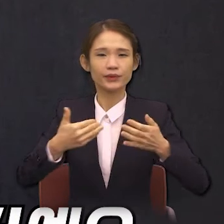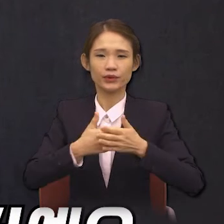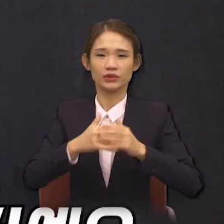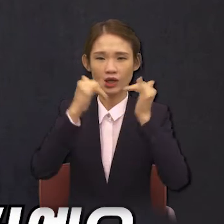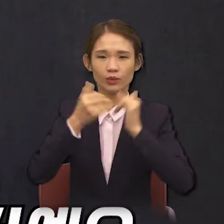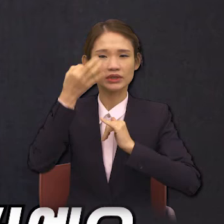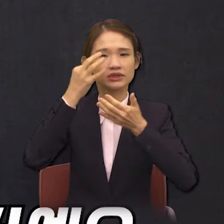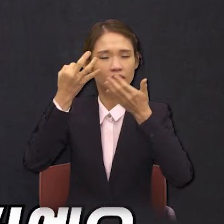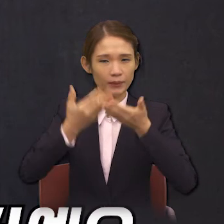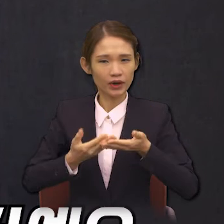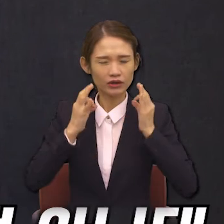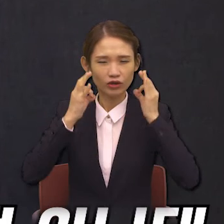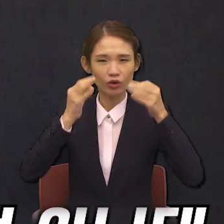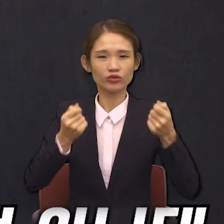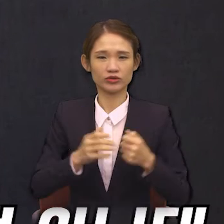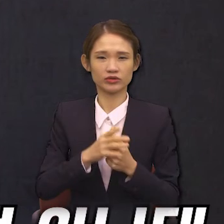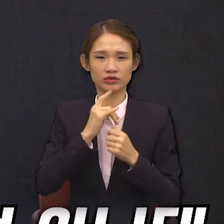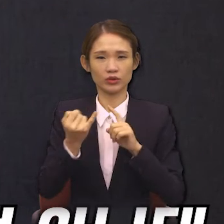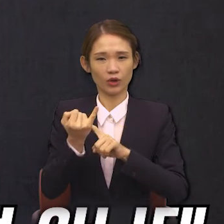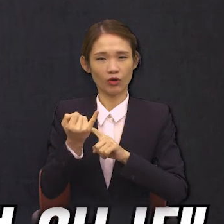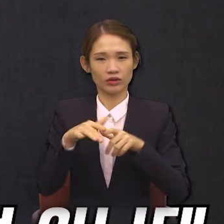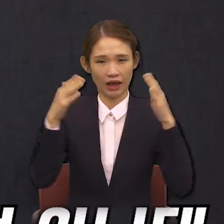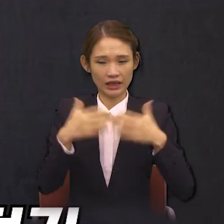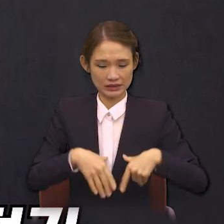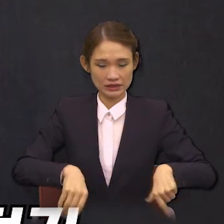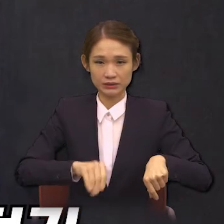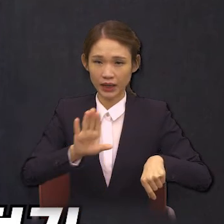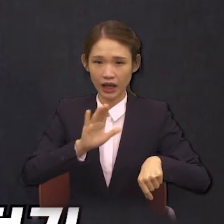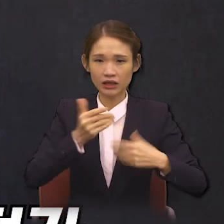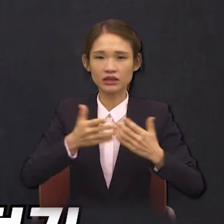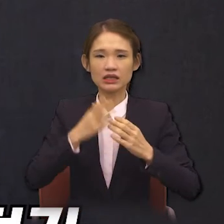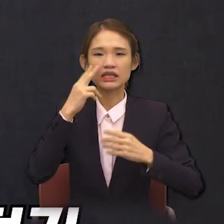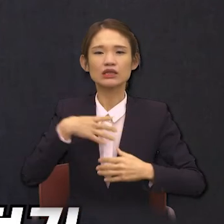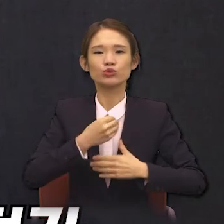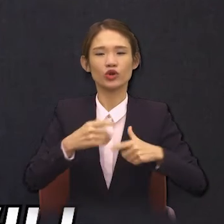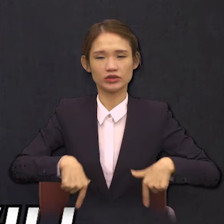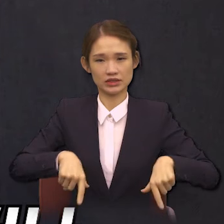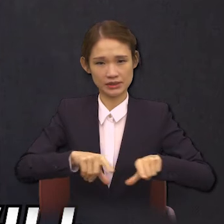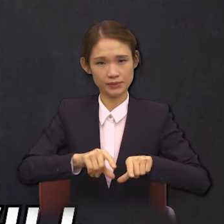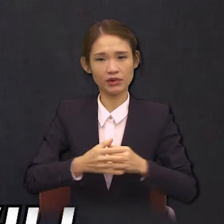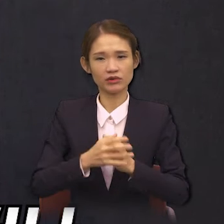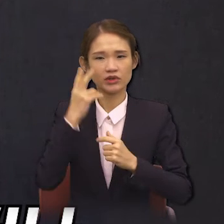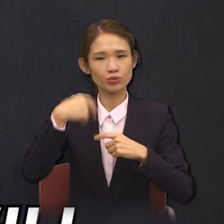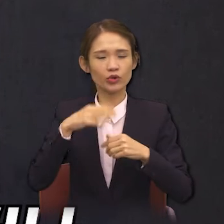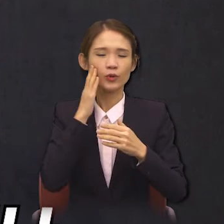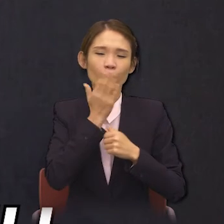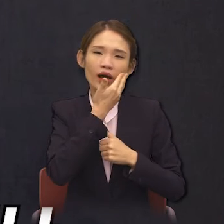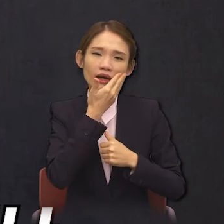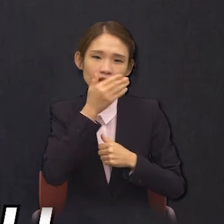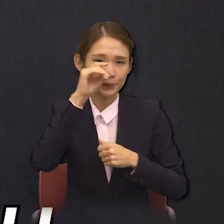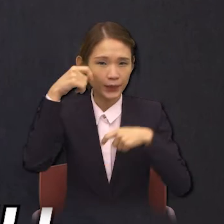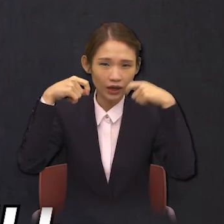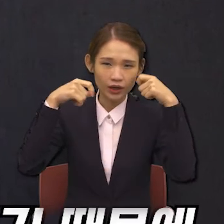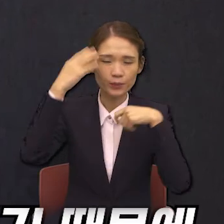받는 거예요. 꼭 여성이라고 다 치마 입는 건 아닌데 일부러 치마를 꼭 입는다던가 일부러 어떻게 화장을 한다거나